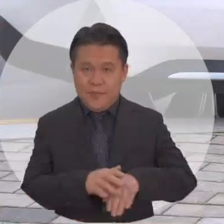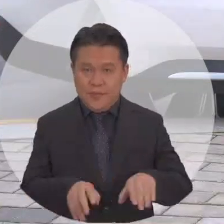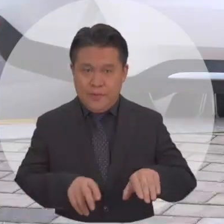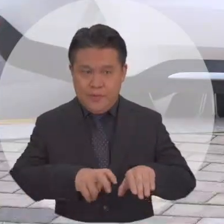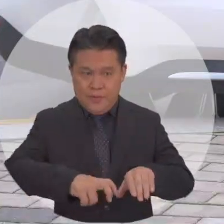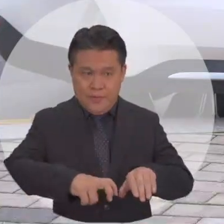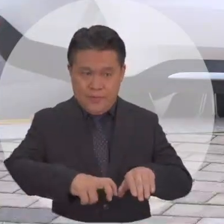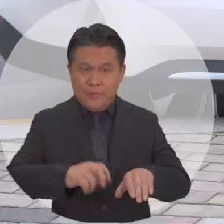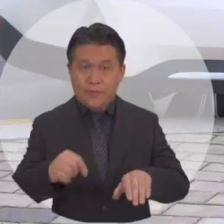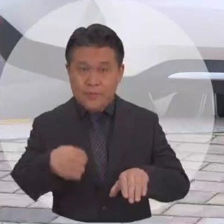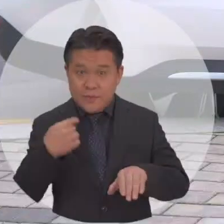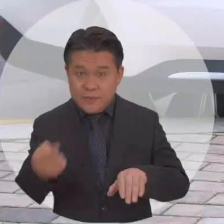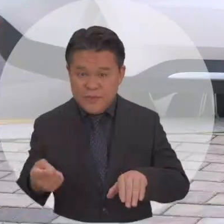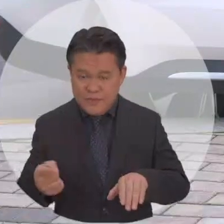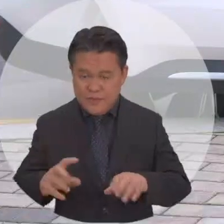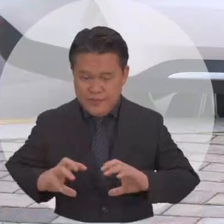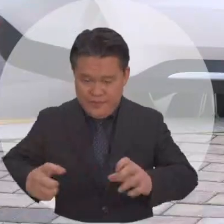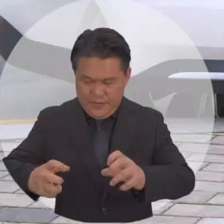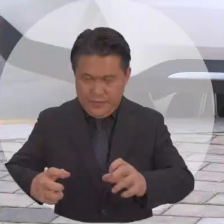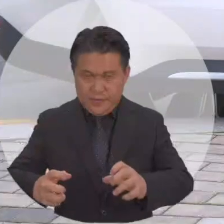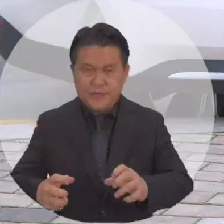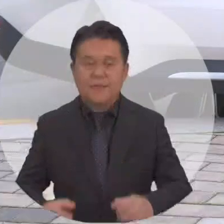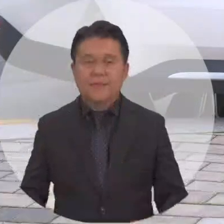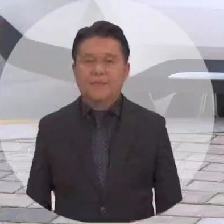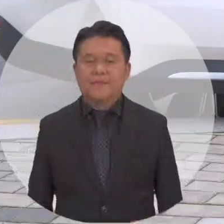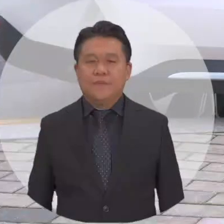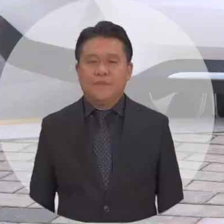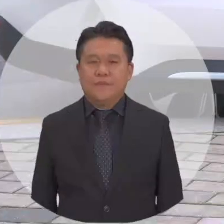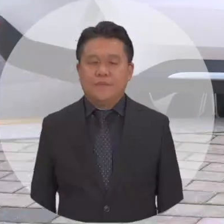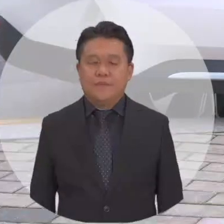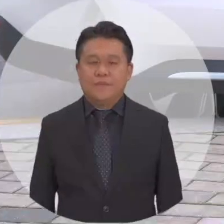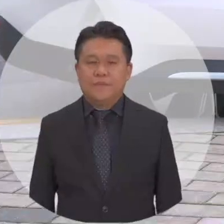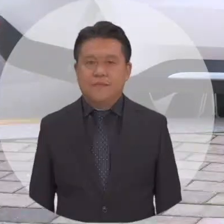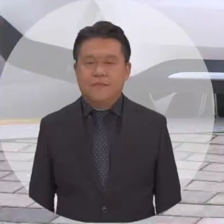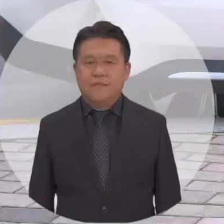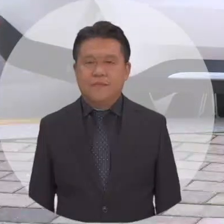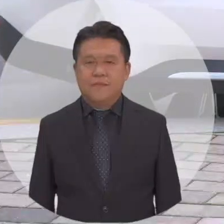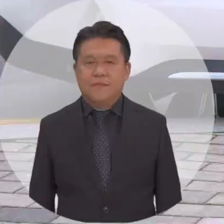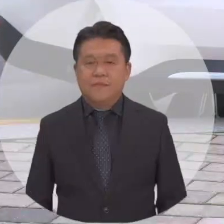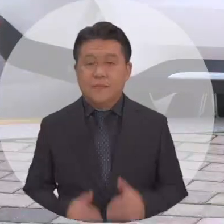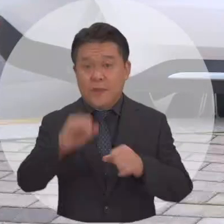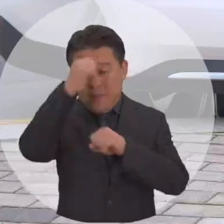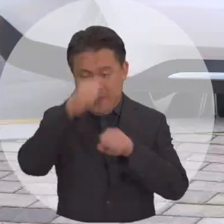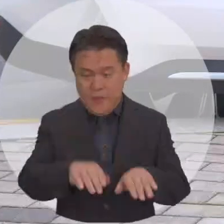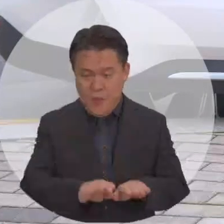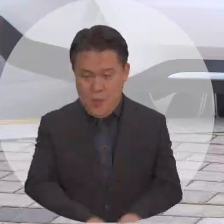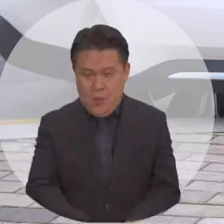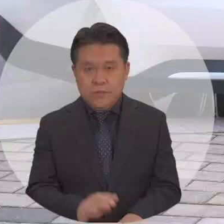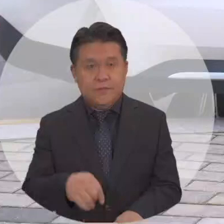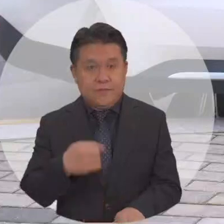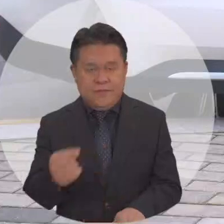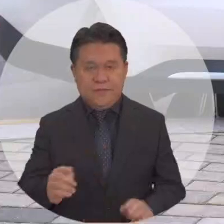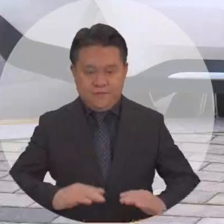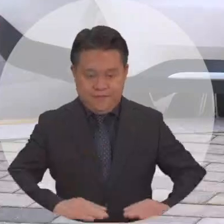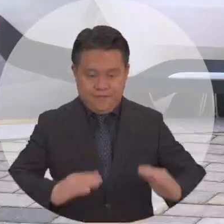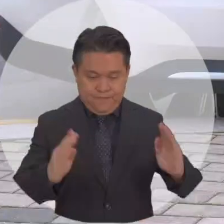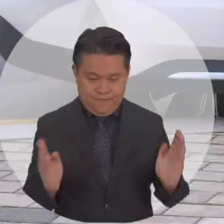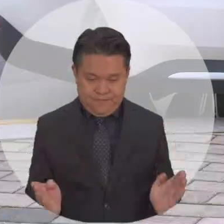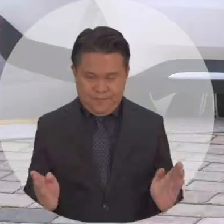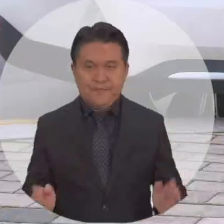않도록 고정시킵니다. 대상자의 발을 바닥에 내려놓고 휠체어 발 받침대를